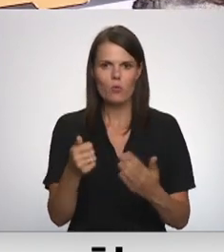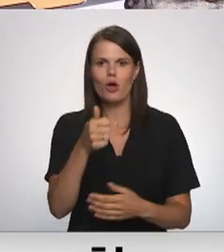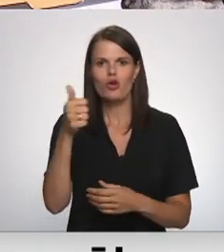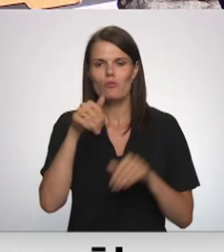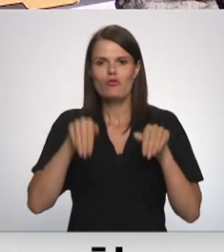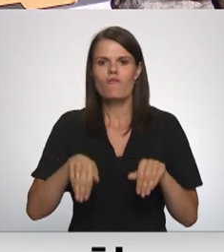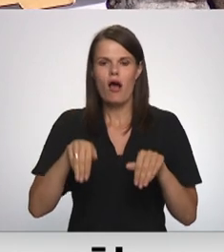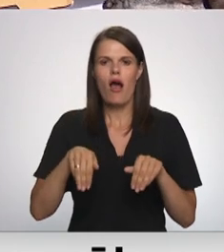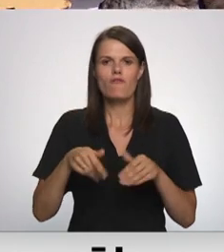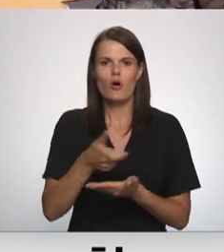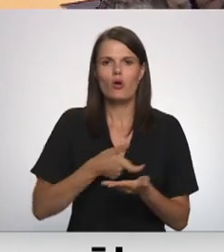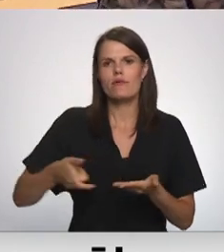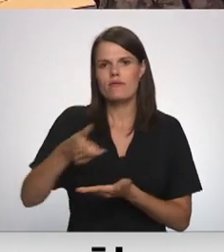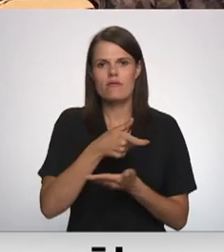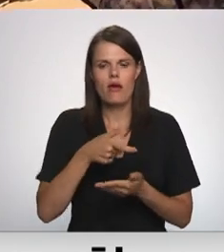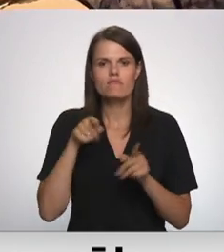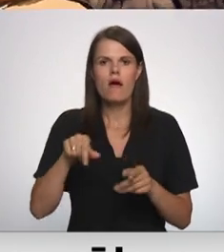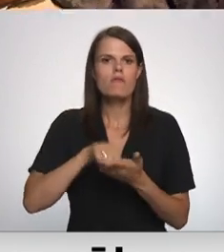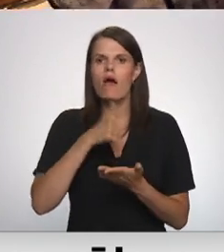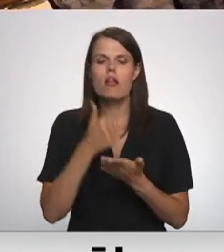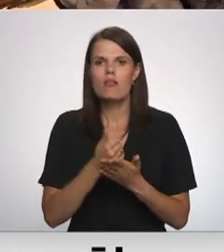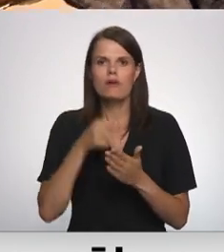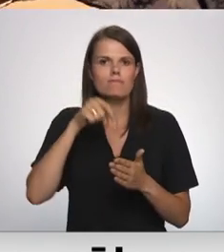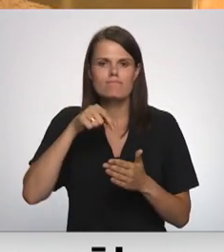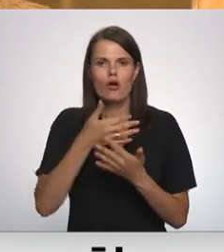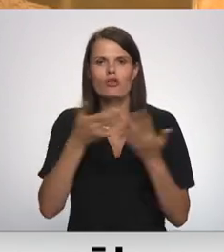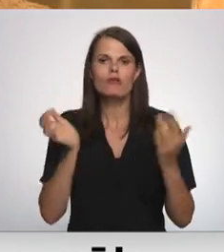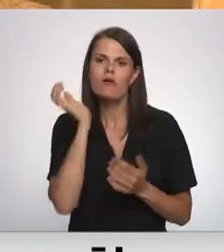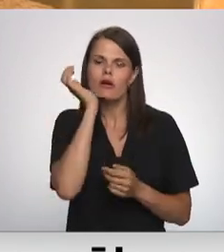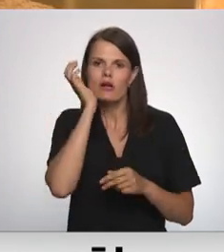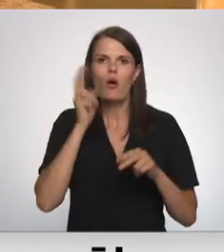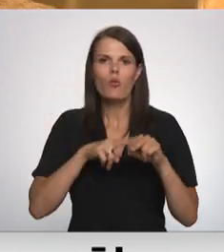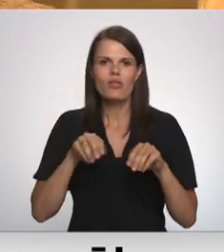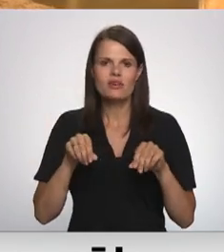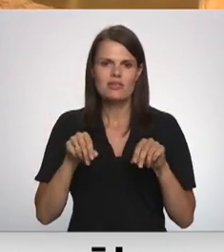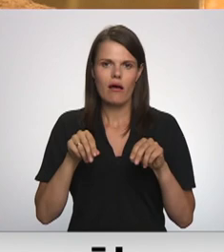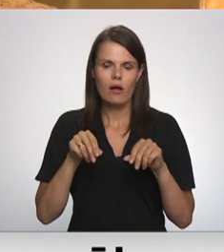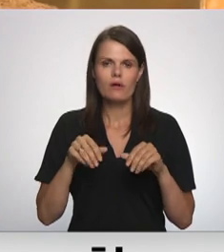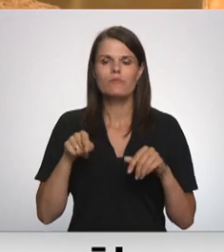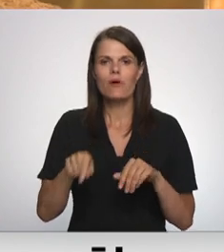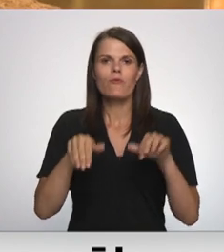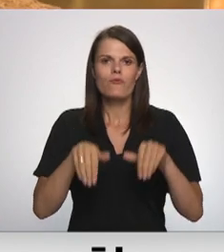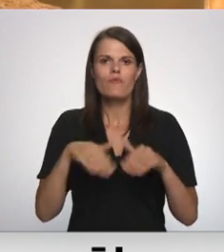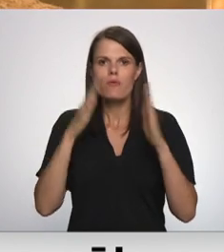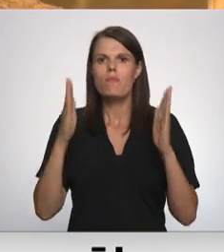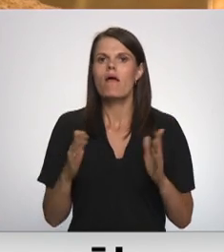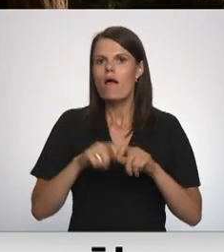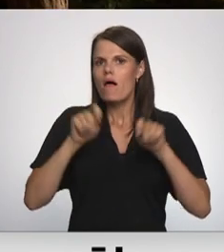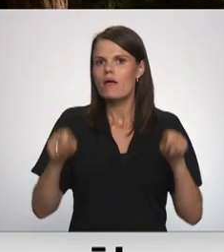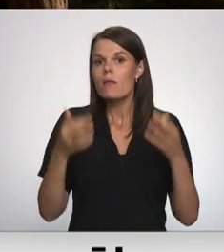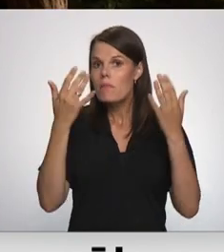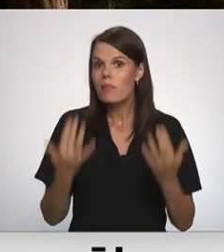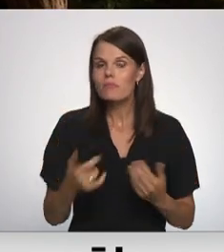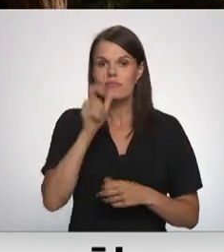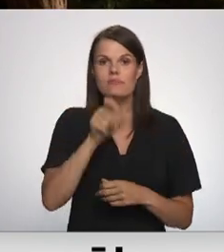īpaši vāveru keks, kur galvenā sastāvdaļas bija dažādi rieksti un sēklas. Vāveru mājas atklāšanas pasākumā ļaudis